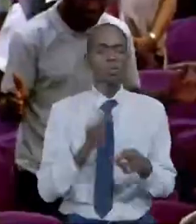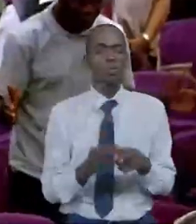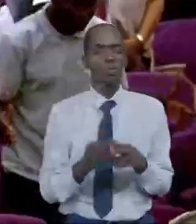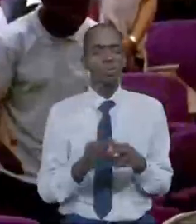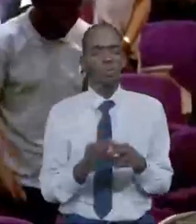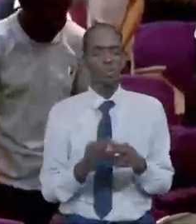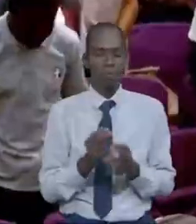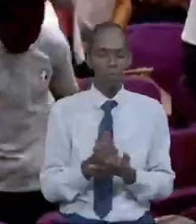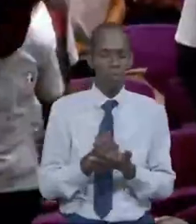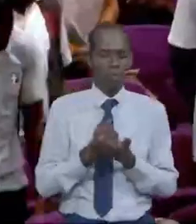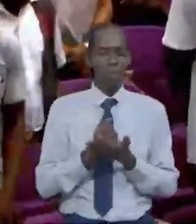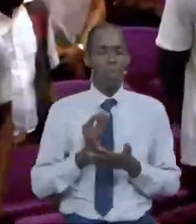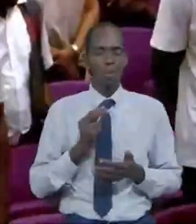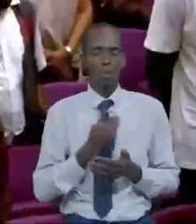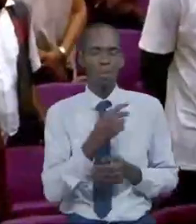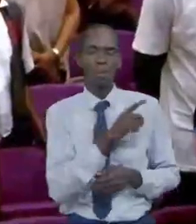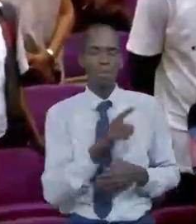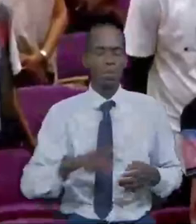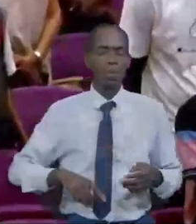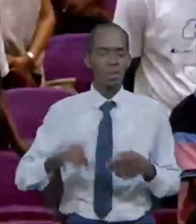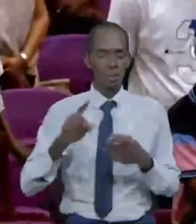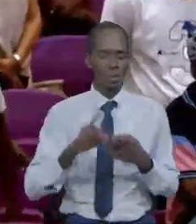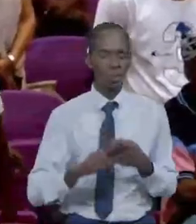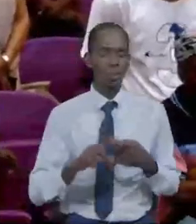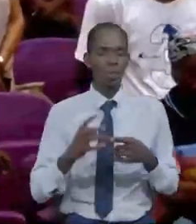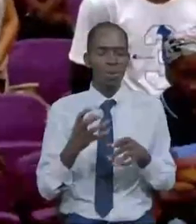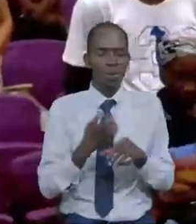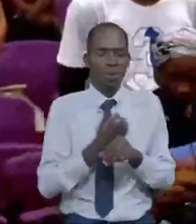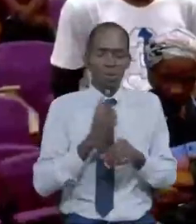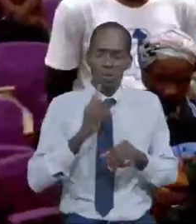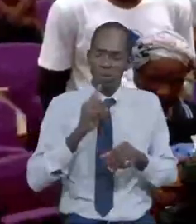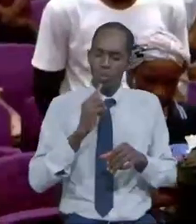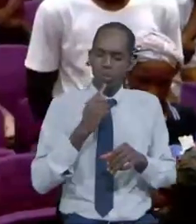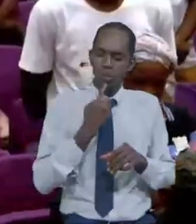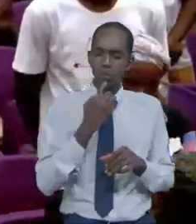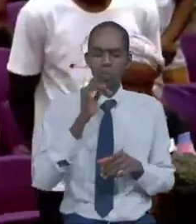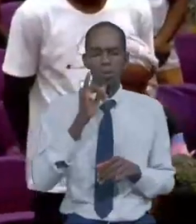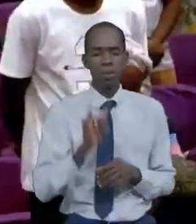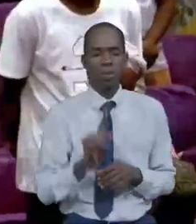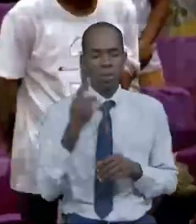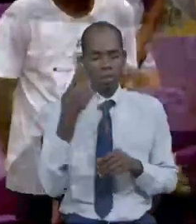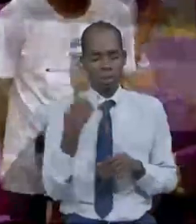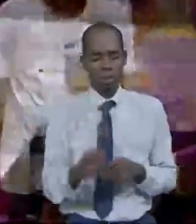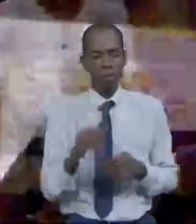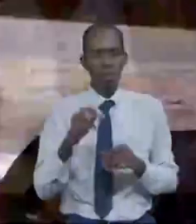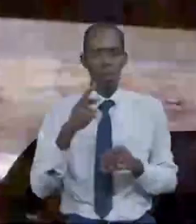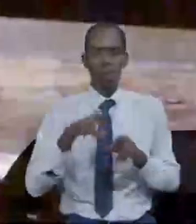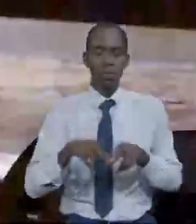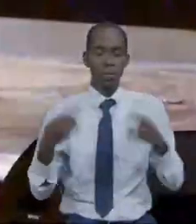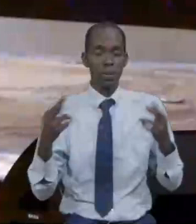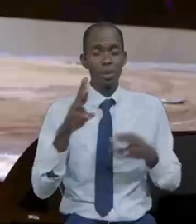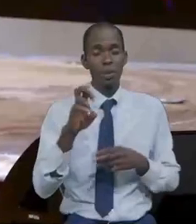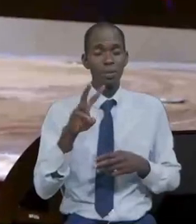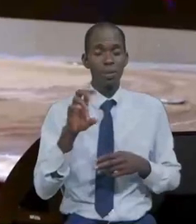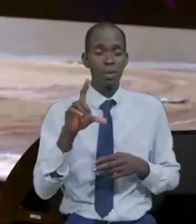Aidez-nous, Seigneur, à prendre au sérieux la révélation que tu nous donnes pour